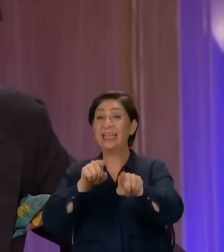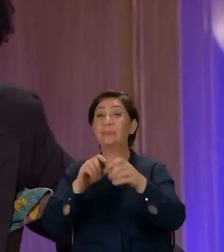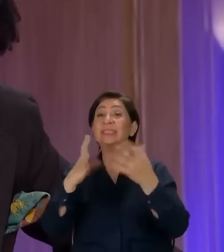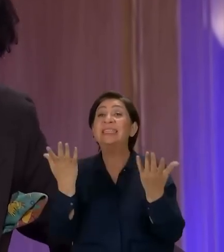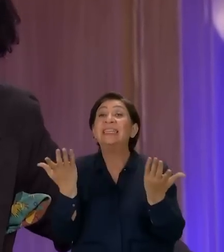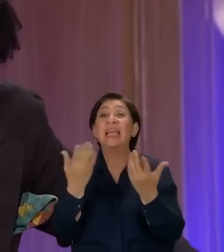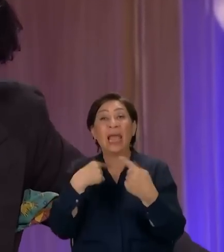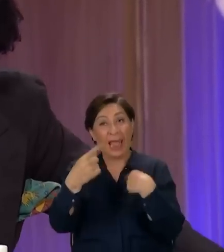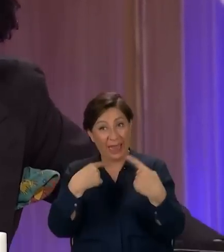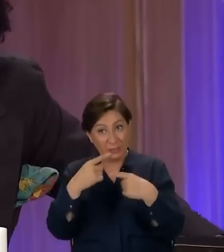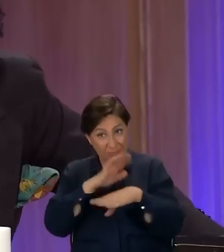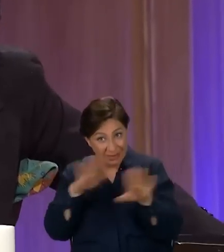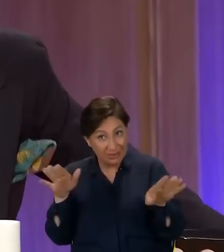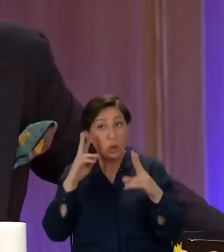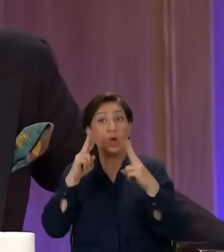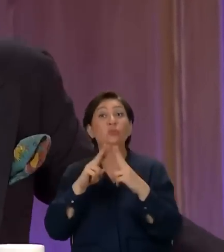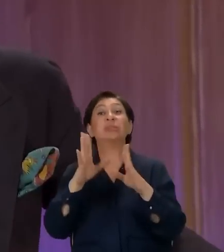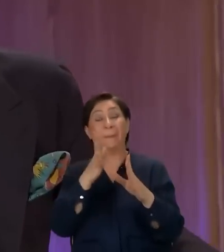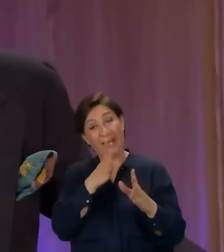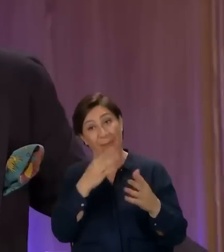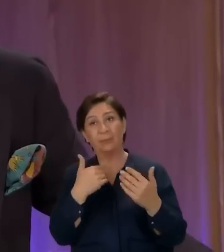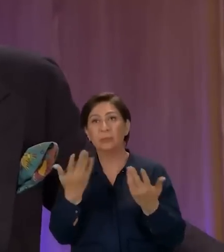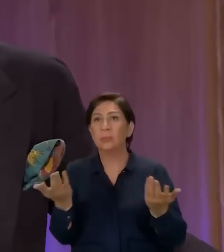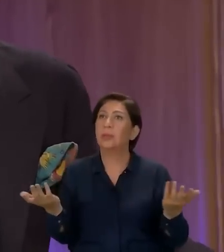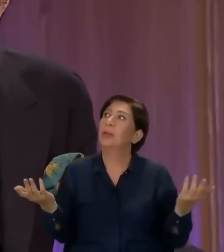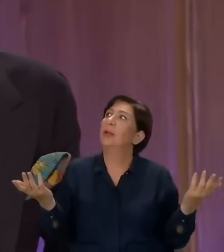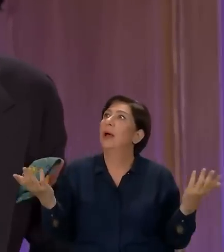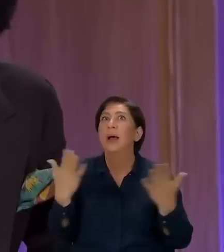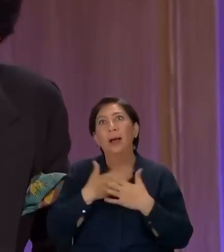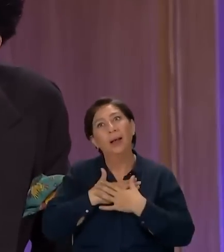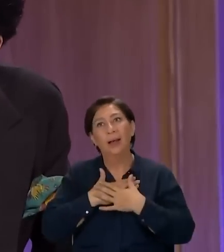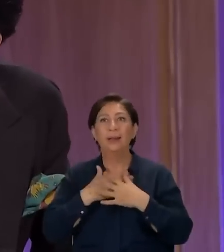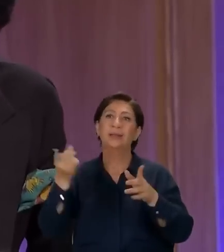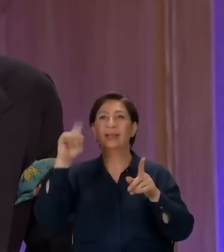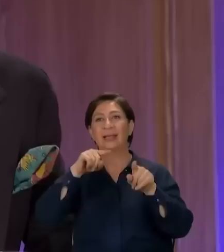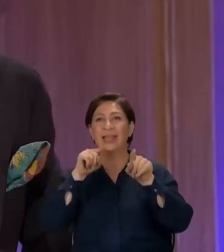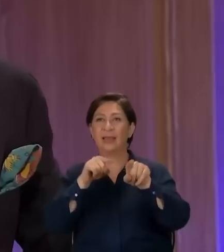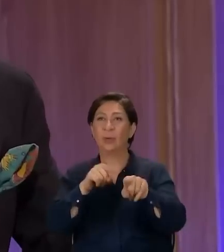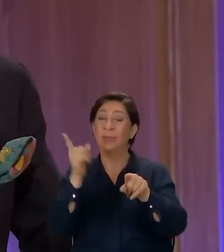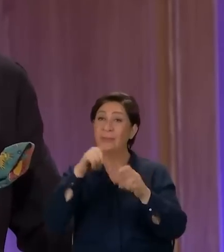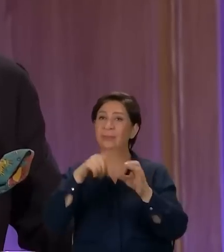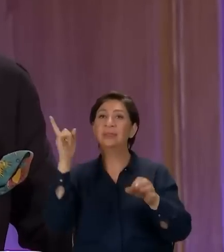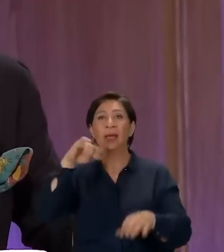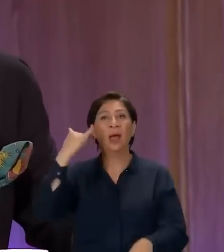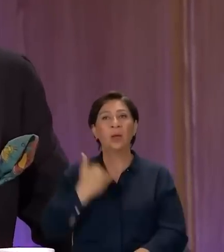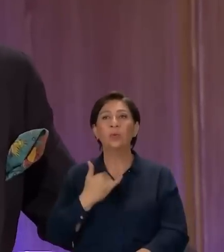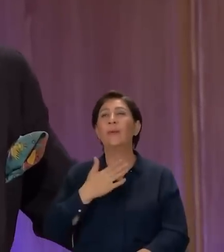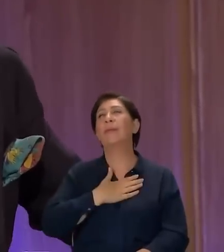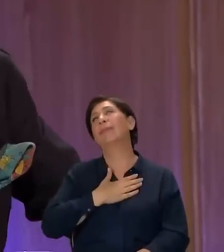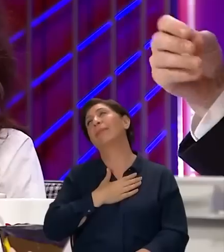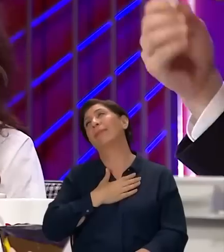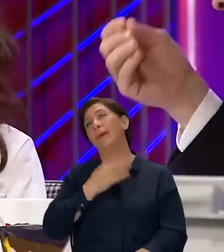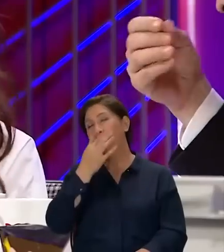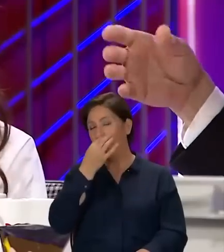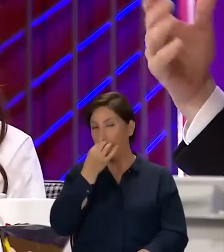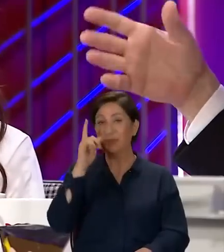bileyim. Yani ilişkimiz bittiyse, görüşmeyeceksek bileyim falan diye bir şeyler söylüyorum. Dolayısıyla herifi tekrar takip ediyorum. Tekrar bırakıyorum, yine arıyor falan.